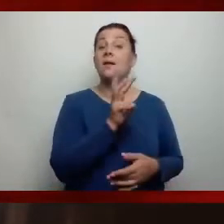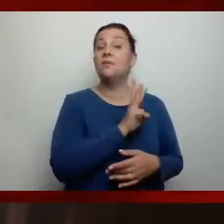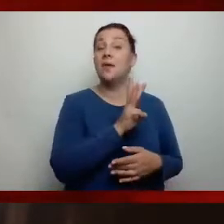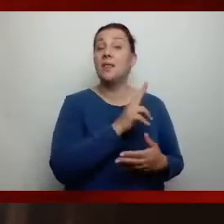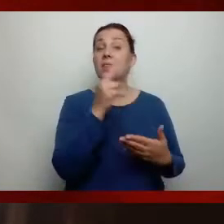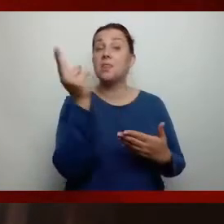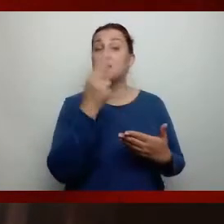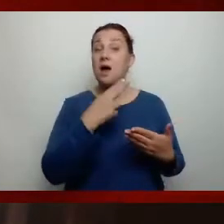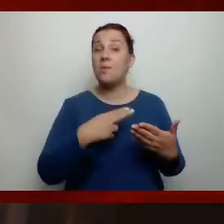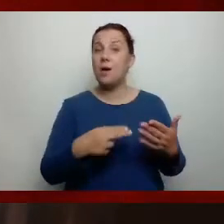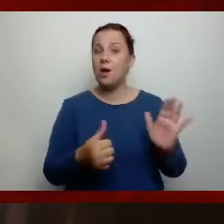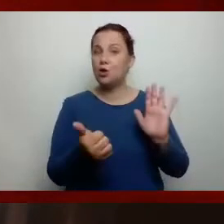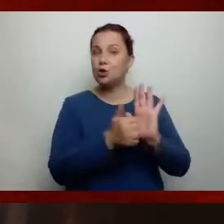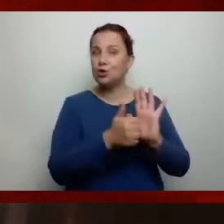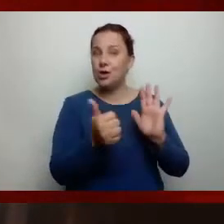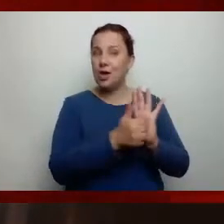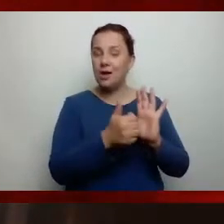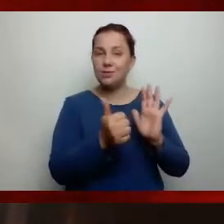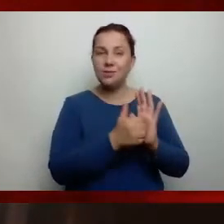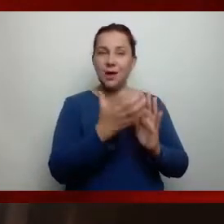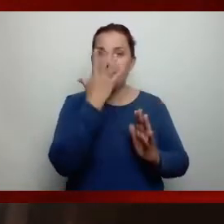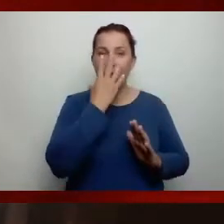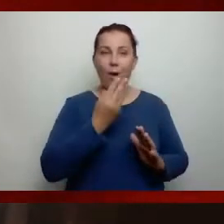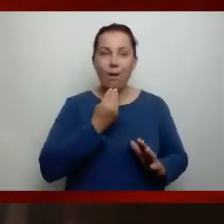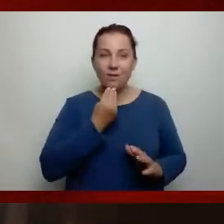namalował 16 portretów,